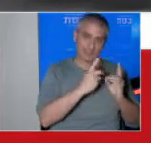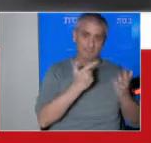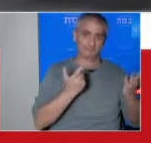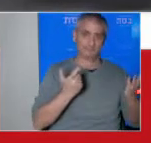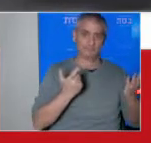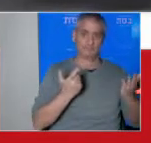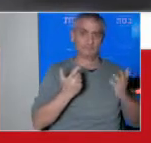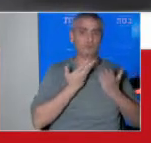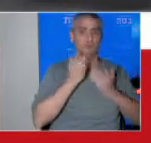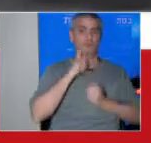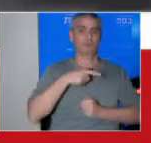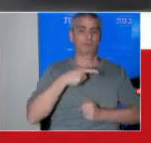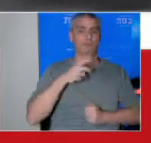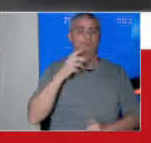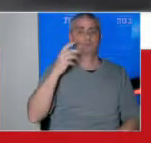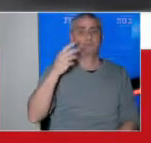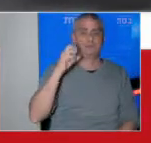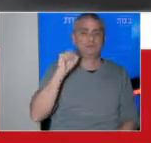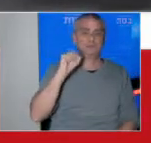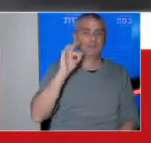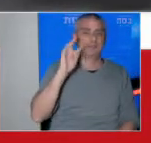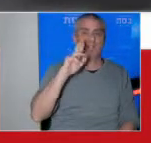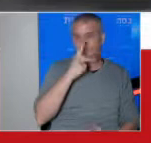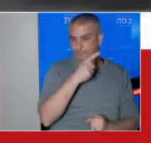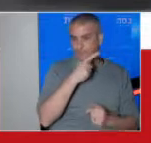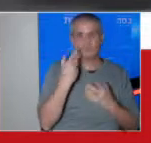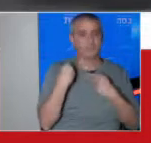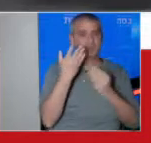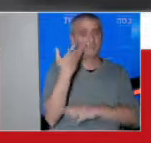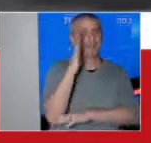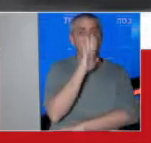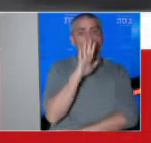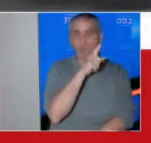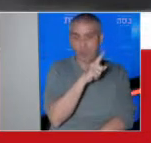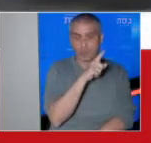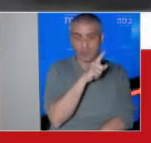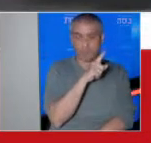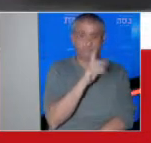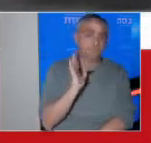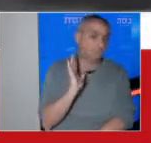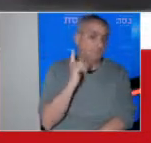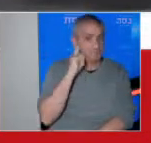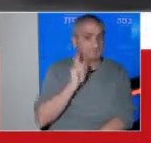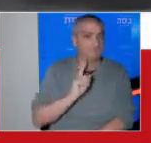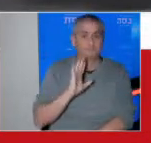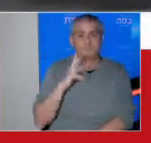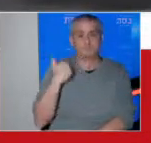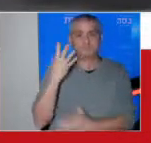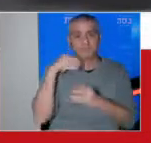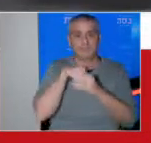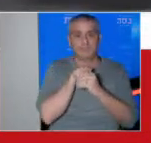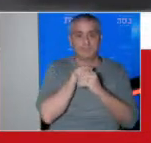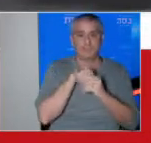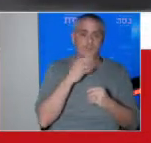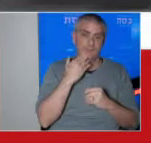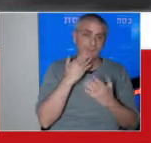איזשהו שירות שקוראים לו סטאר, שזה שירות בדרך כלל שניתן למדינות אירופיות. אני אמת לא יודעת מה יהיה התמהיל בארץ